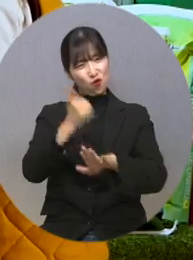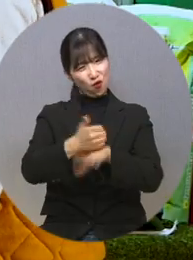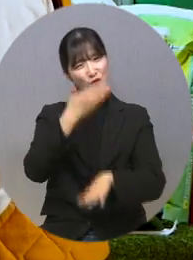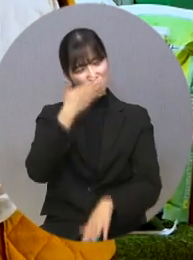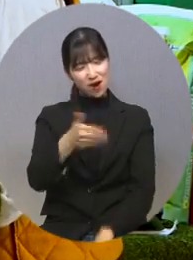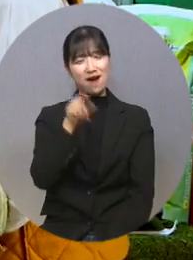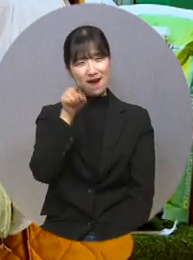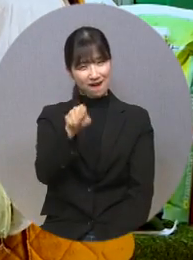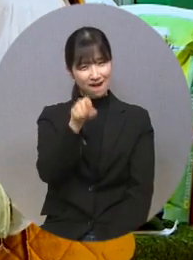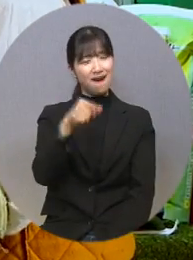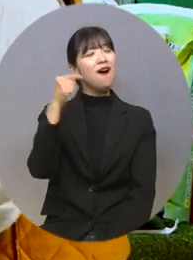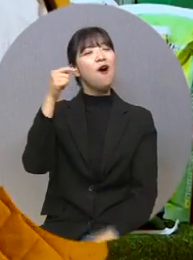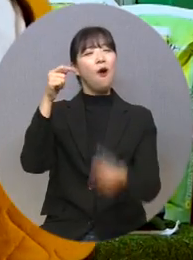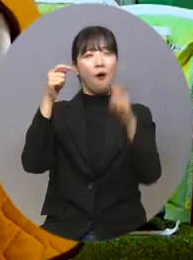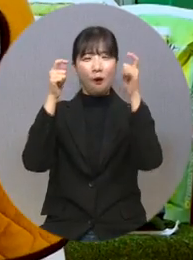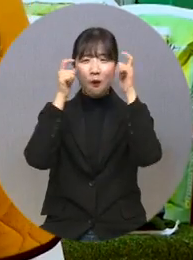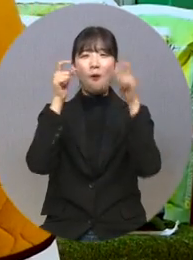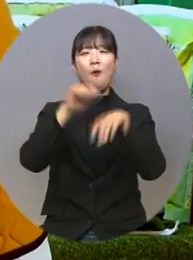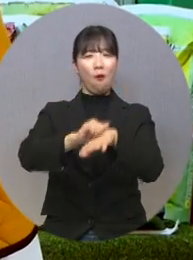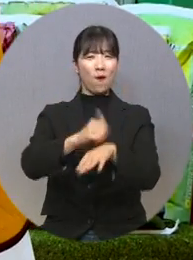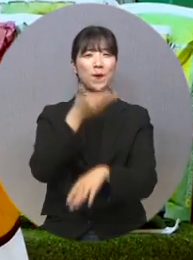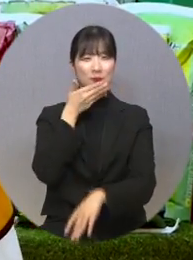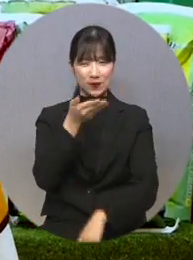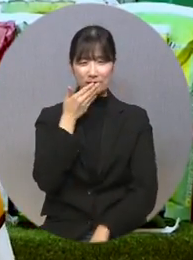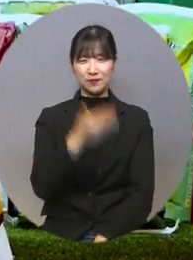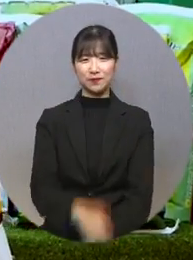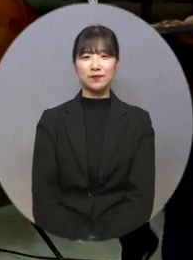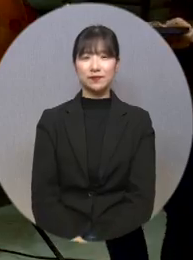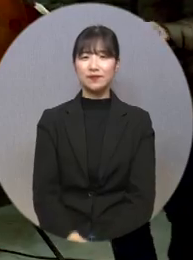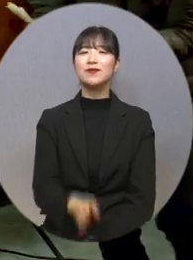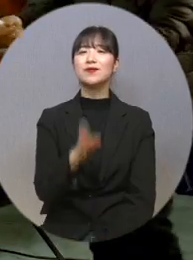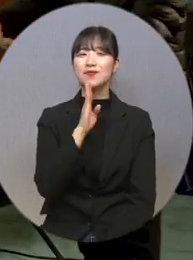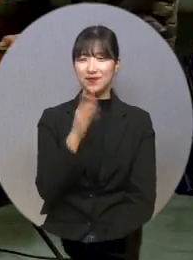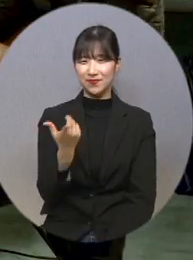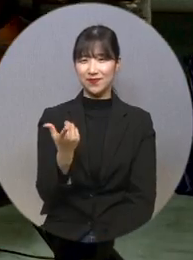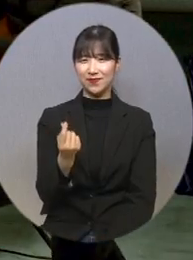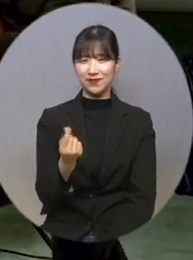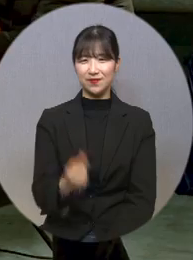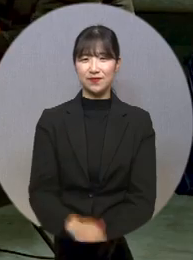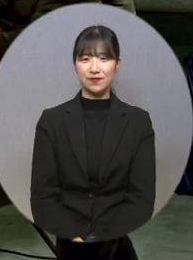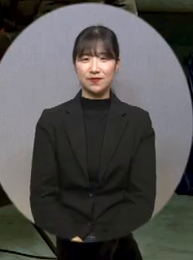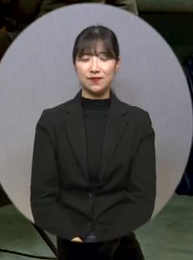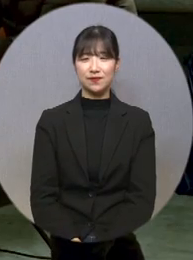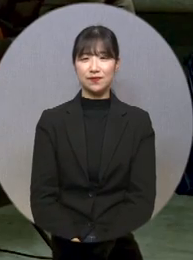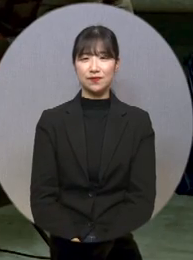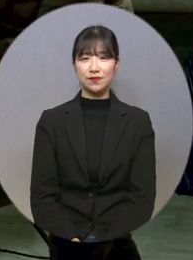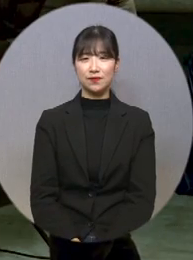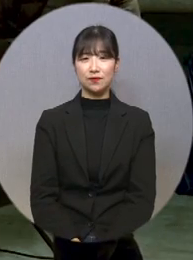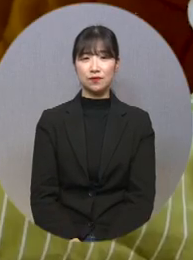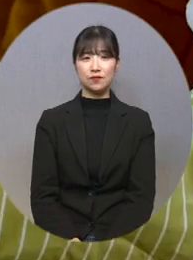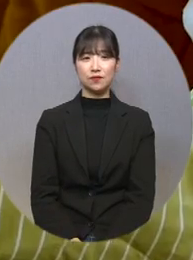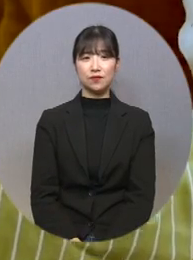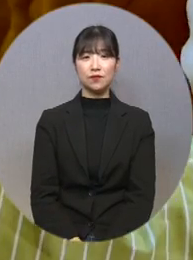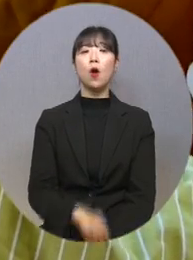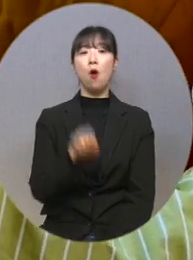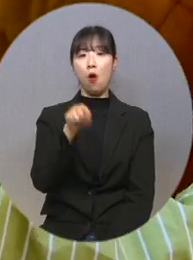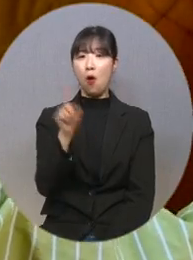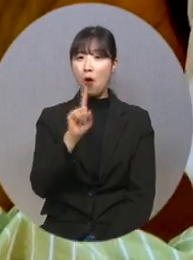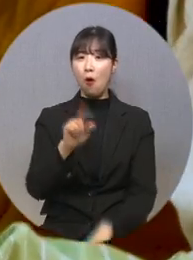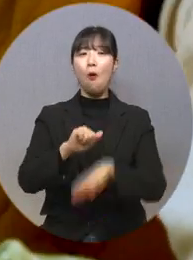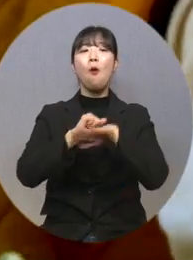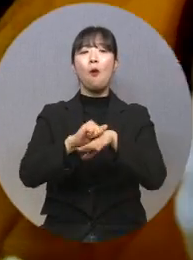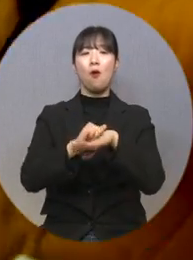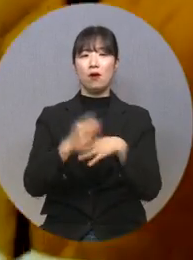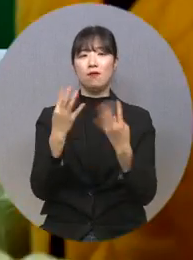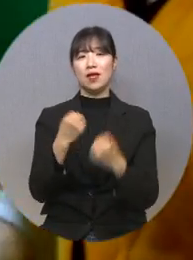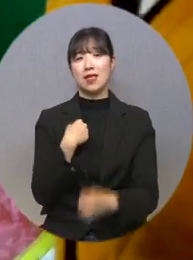한평 하루를 한우를 드신다면 맞죠? 그렇습니다. 한평 한우를 내끼겠습니다. 오! 오! 뭐가 들어왔습니다. 어. 고기가 이렇게 많은데